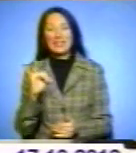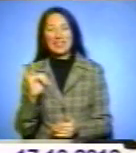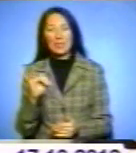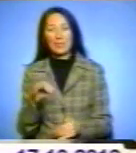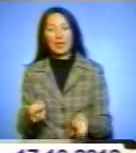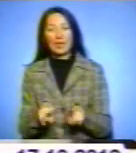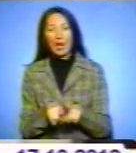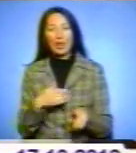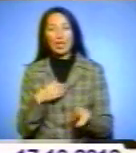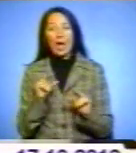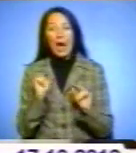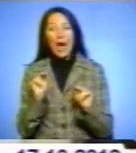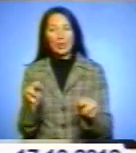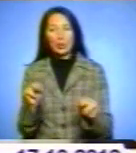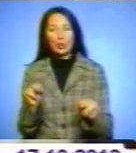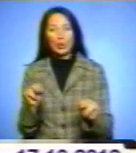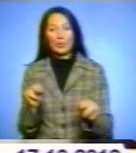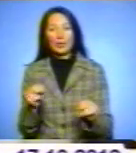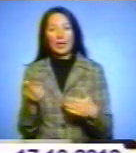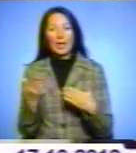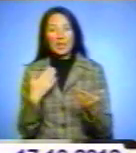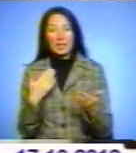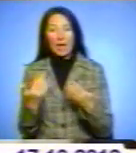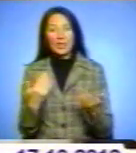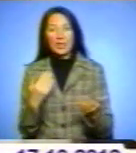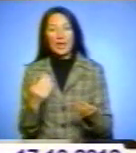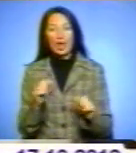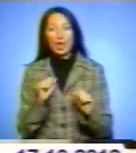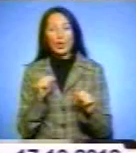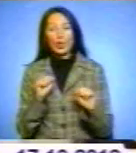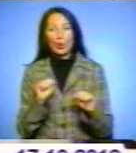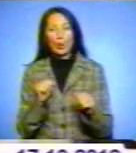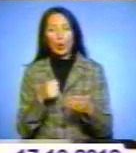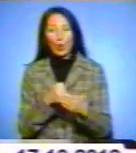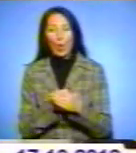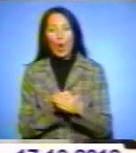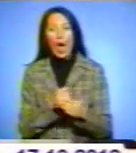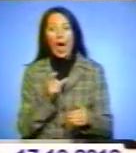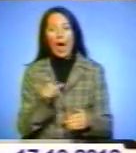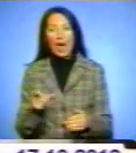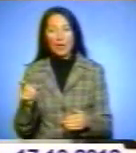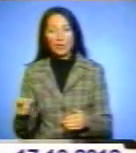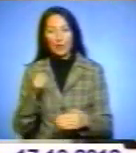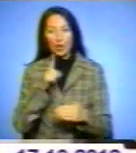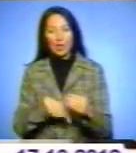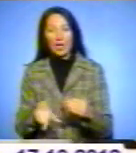Також я гарантую неупереджене ставлення влади до віруючих всіх церков, релігійних організацій.